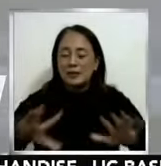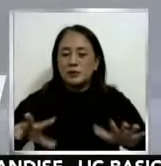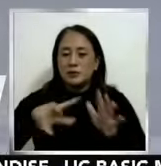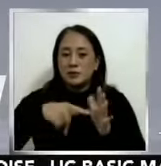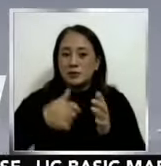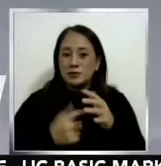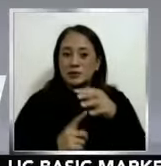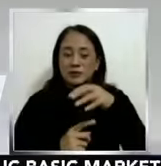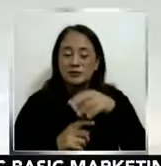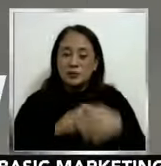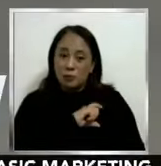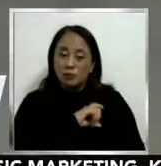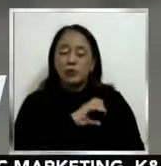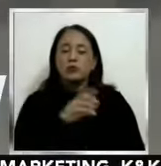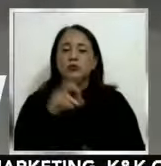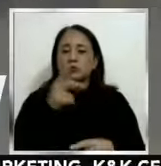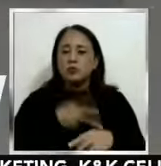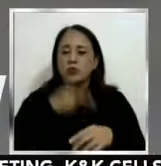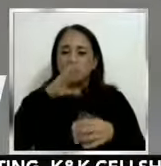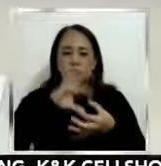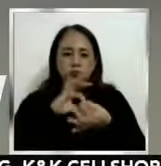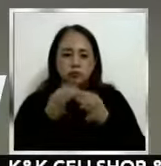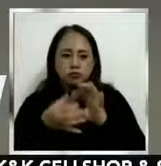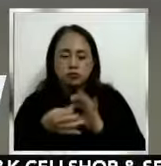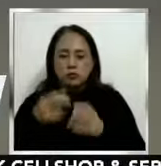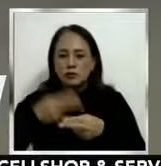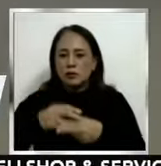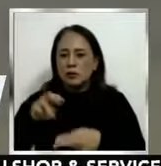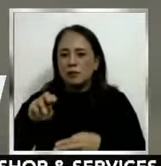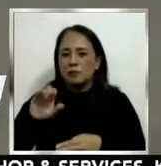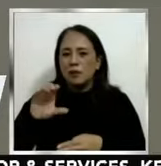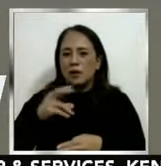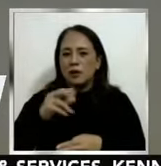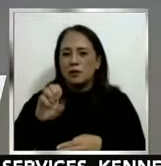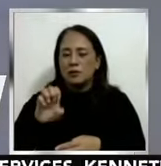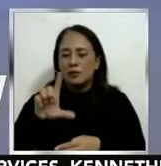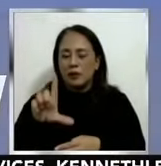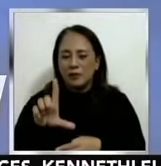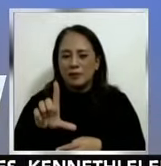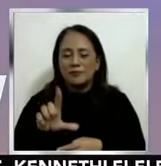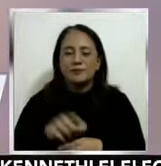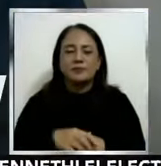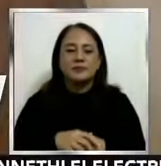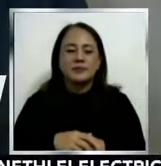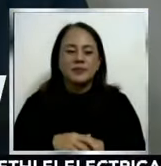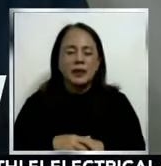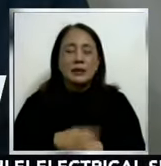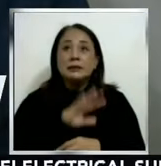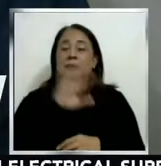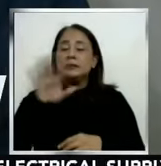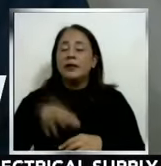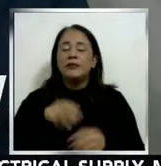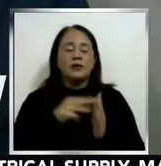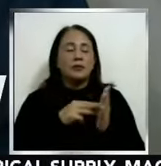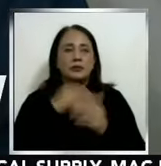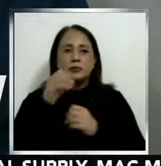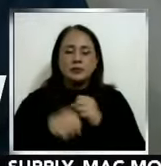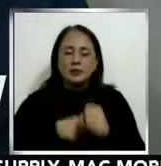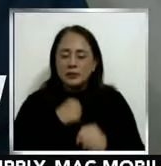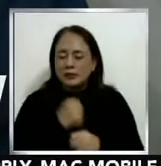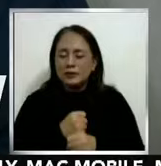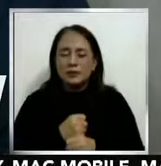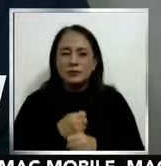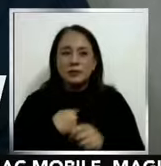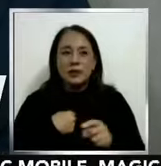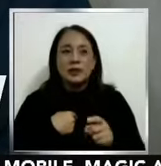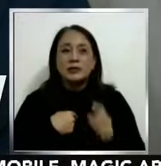at 2-time Olympian na si Michael Martinez. Never in a million years ko may isip na sa showbiz